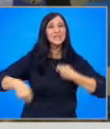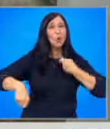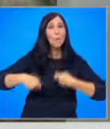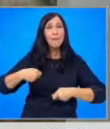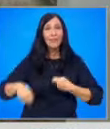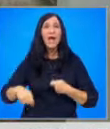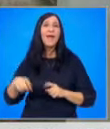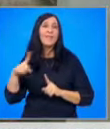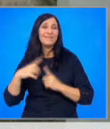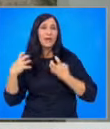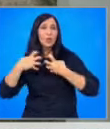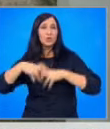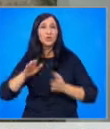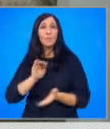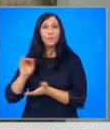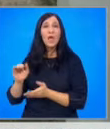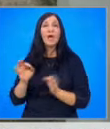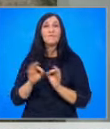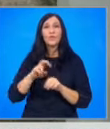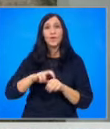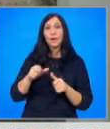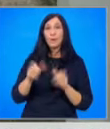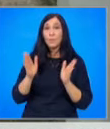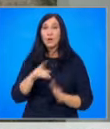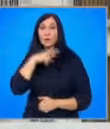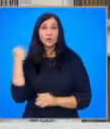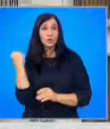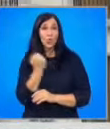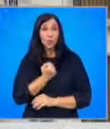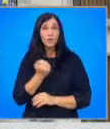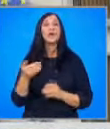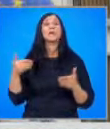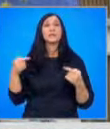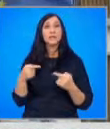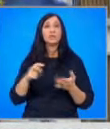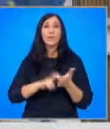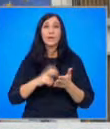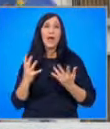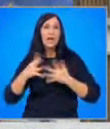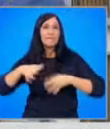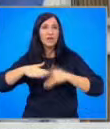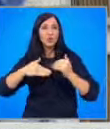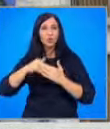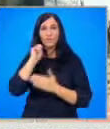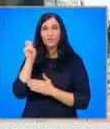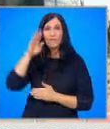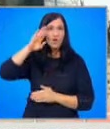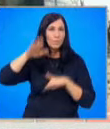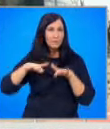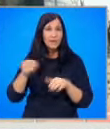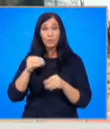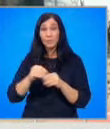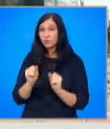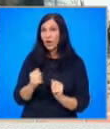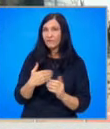продукти. Фон дер Лайен определи руските удари срещу енергийна инфраструктура в Украйна като военно престъпление. Тя допълни, че очаква